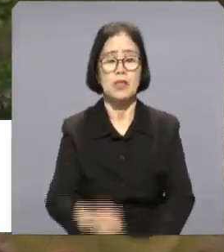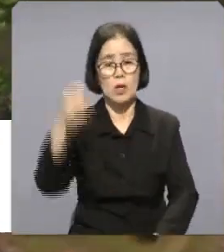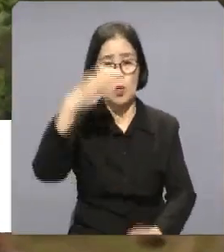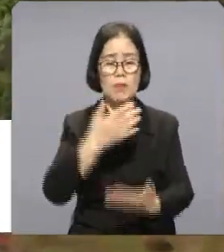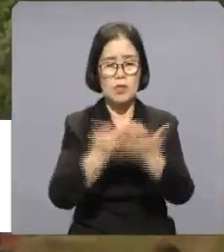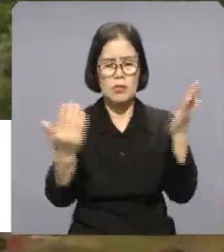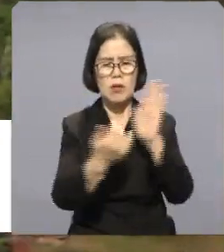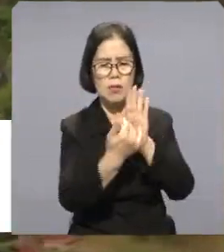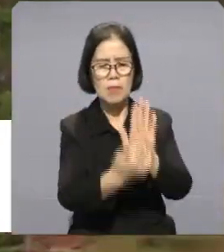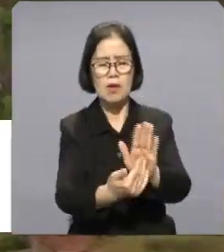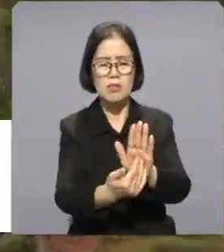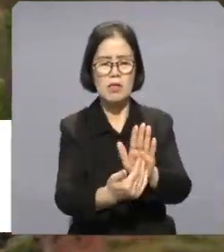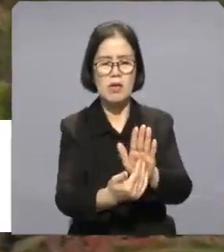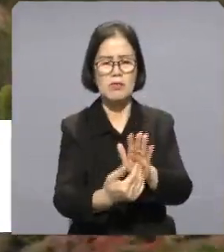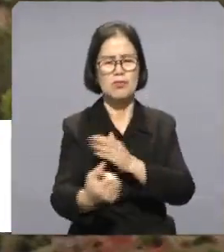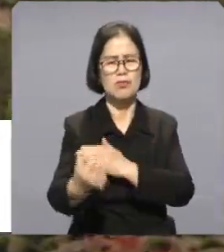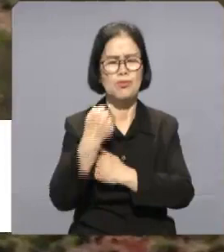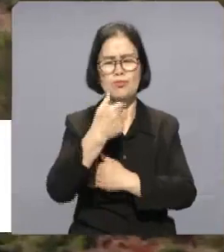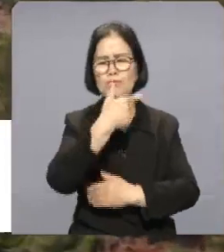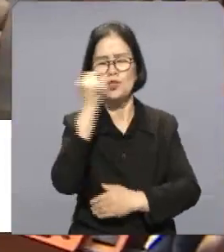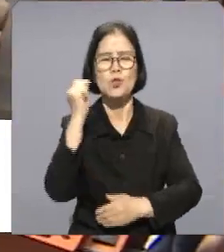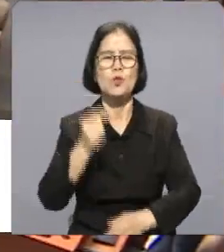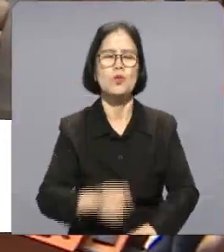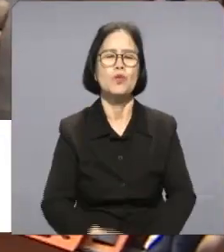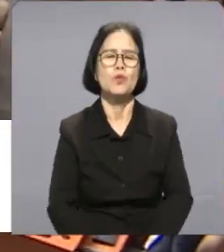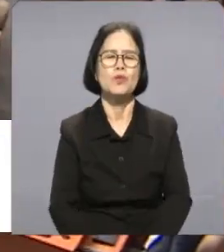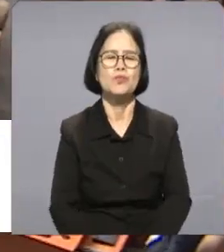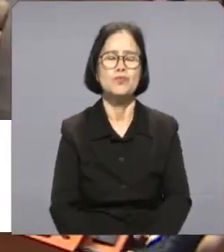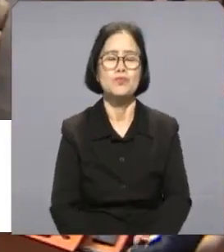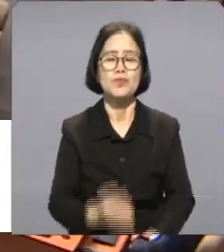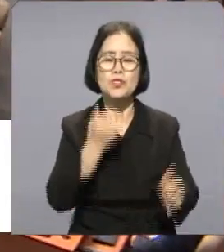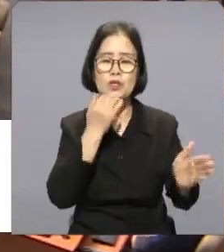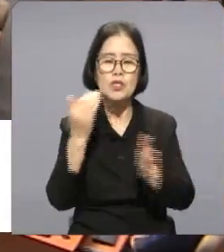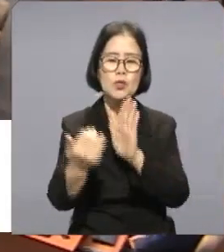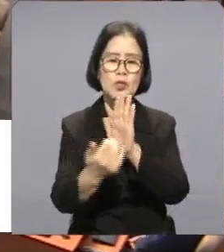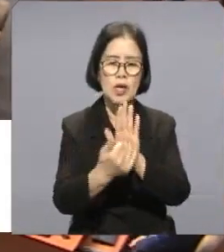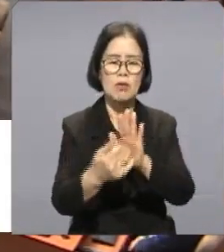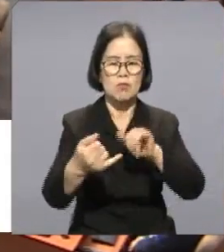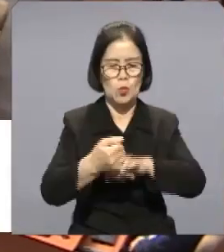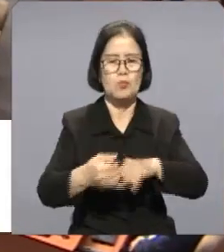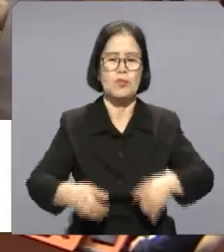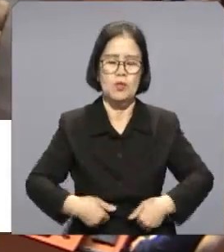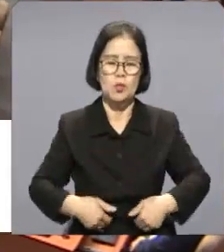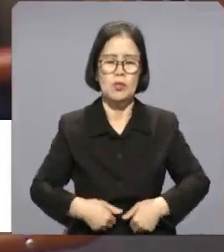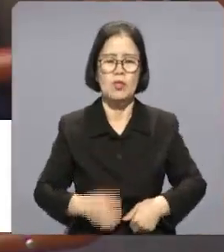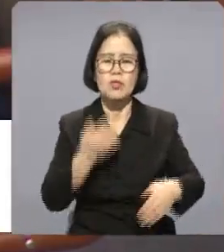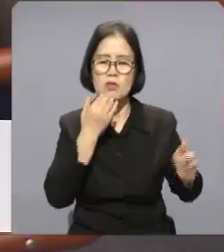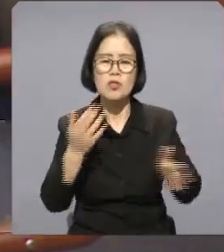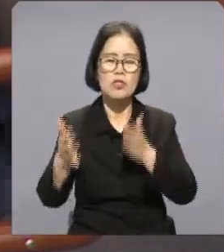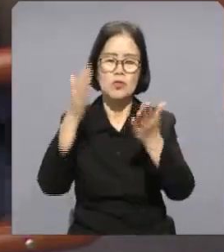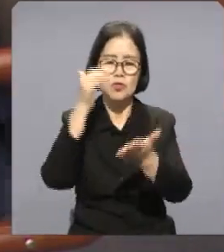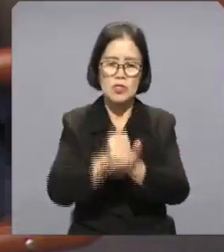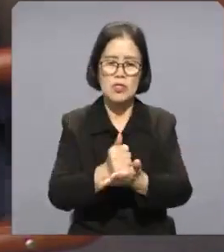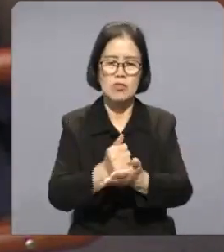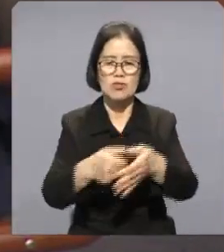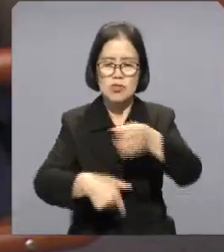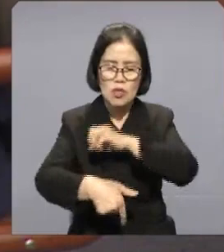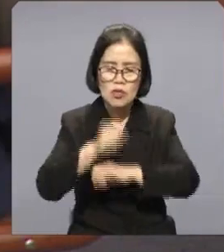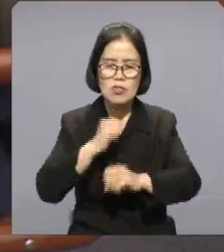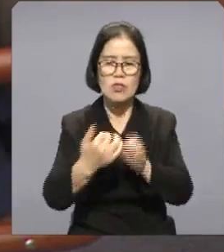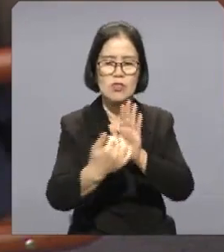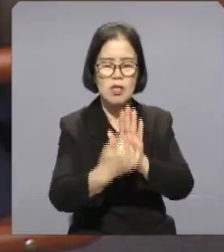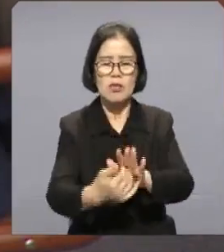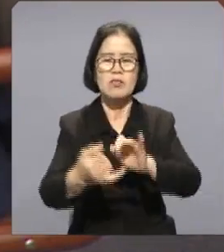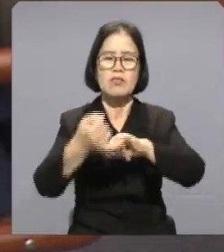광명시가 막기에는 역부족입니다. 경기도의 대응이 절실한데 김동연 지사도 적극적인